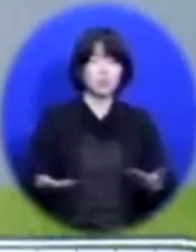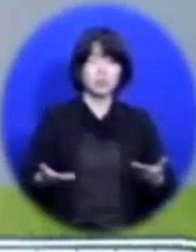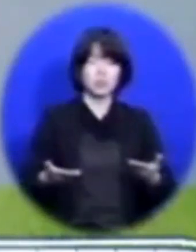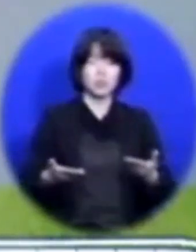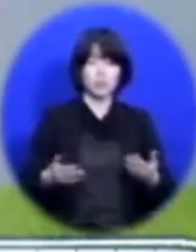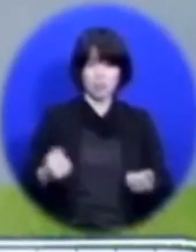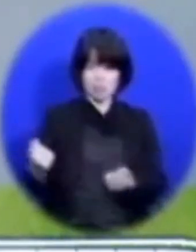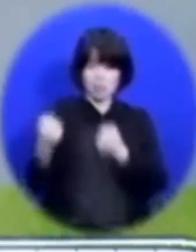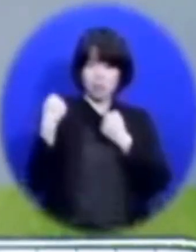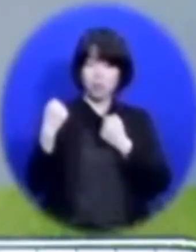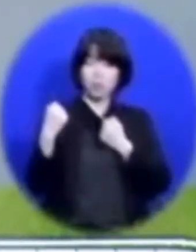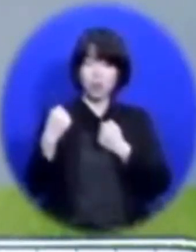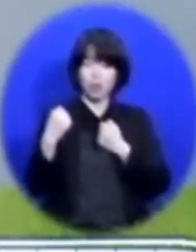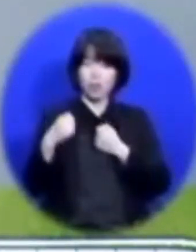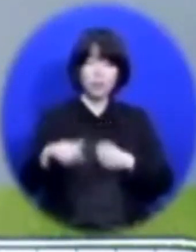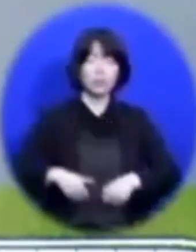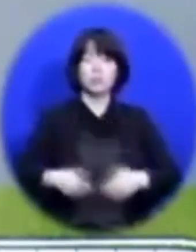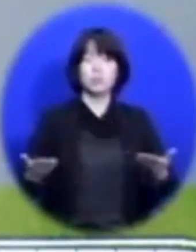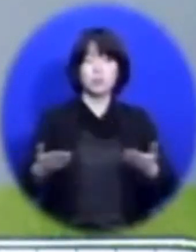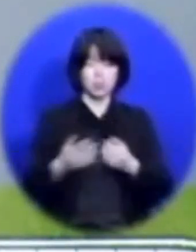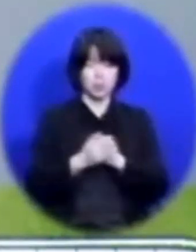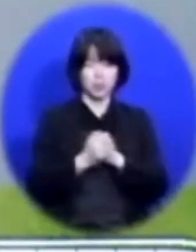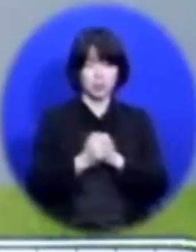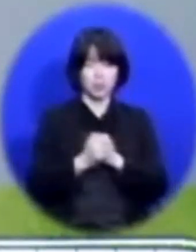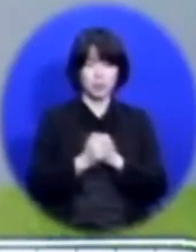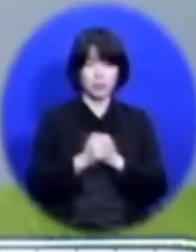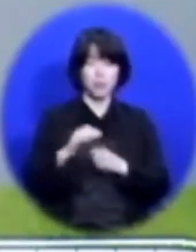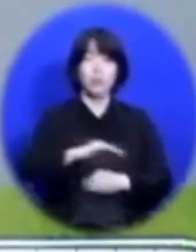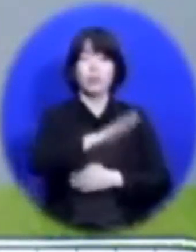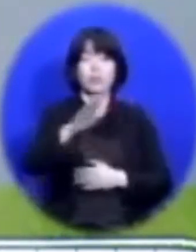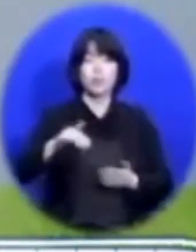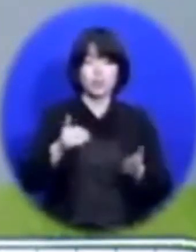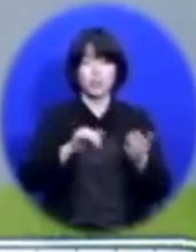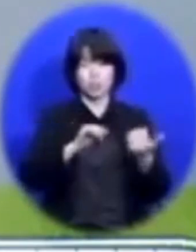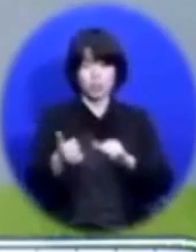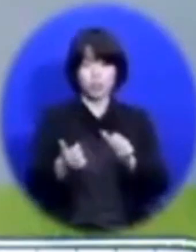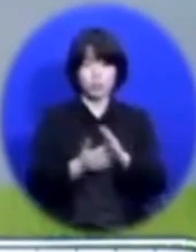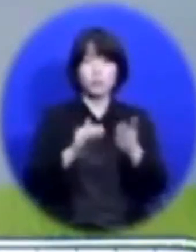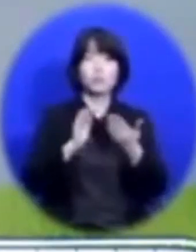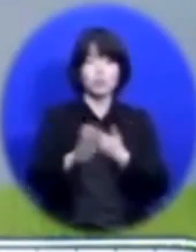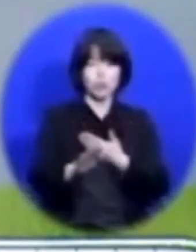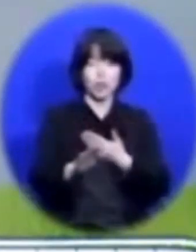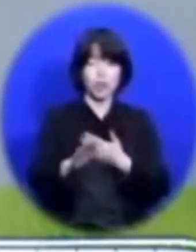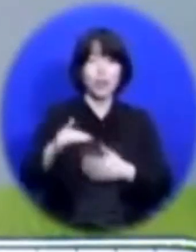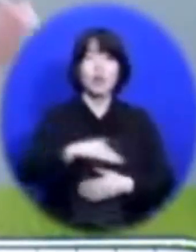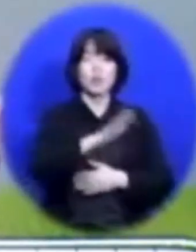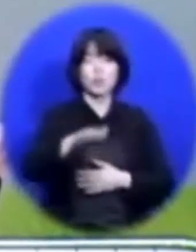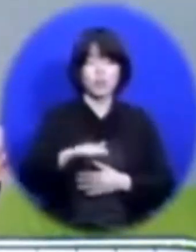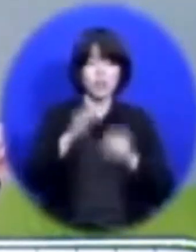아픈가요?아, 죽은후에건강이란무슨의미가있을까요?